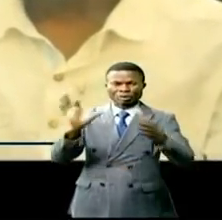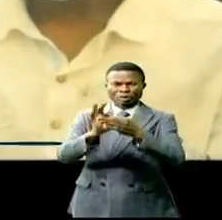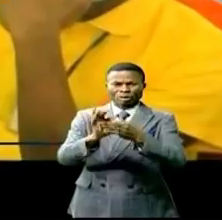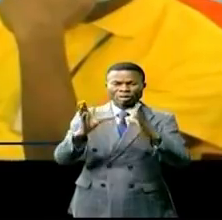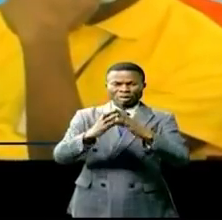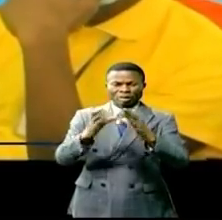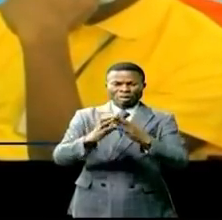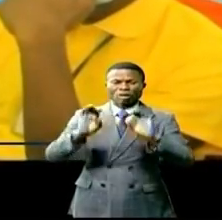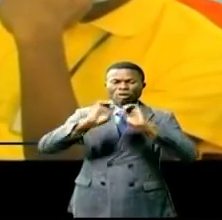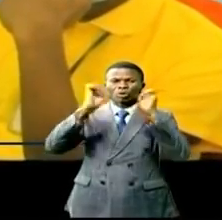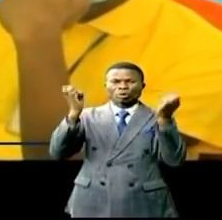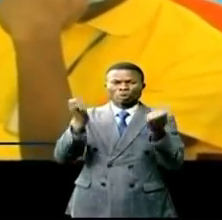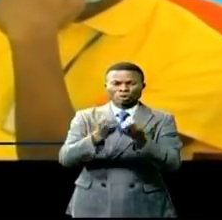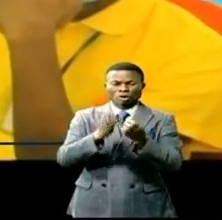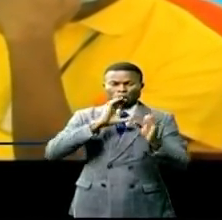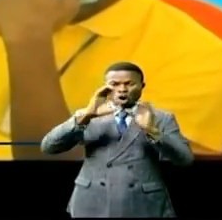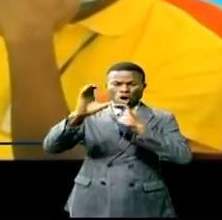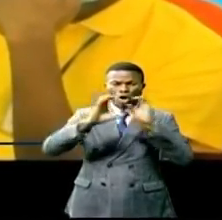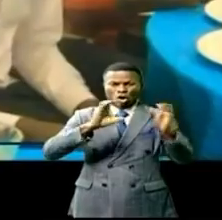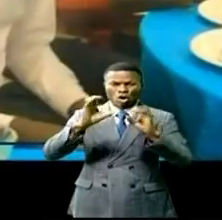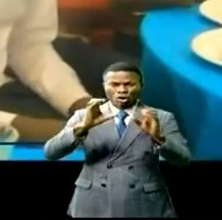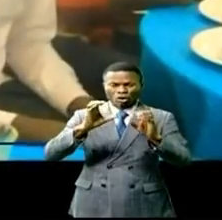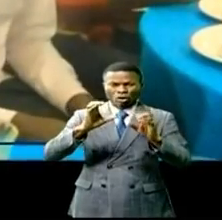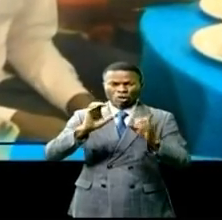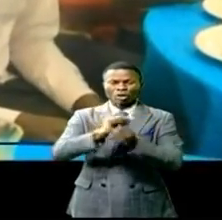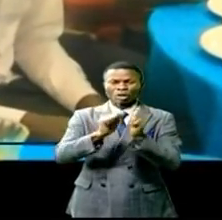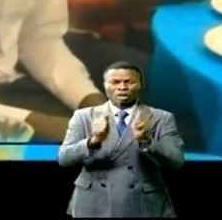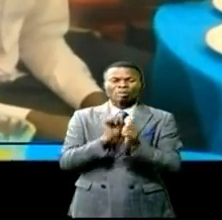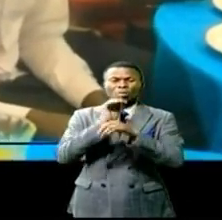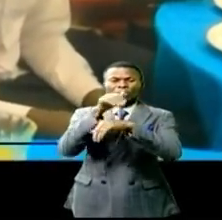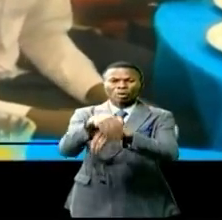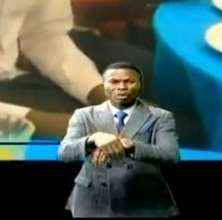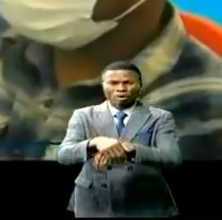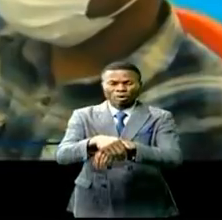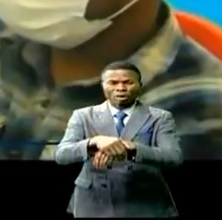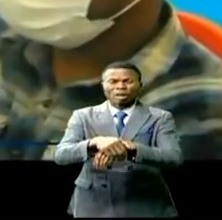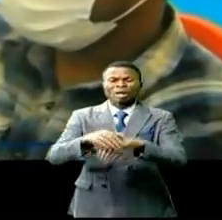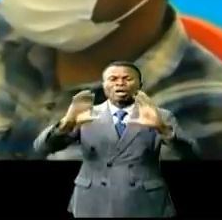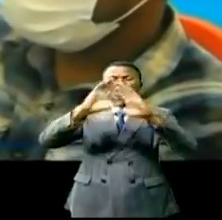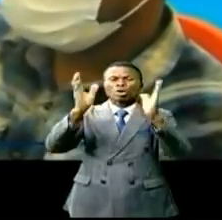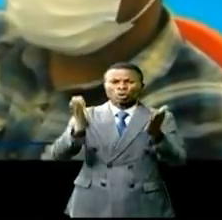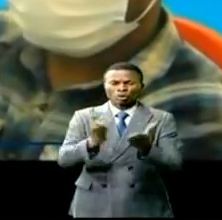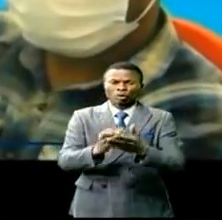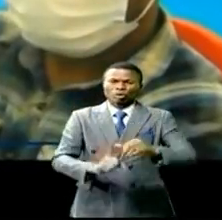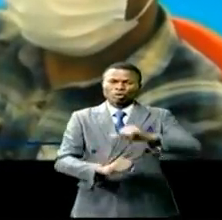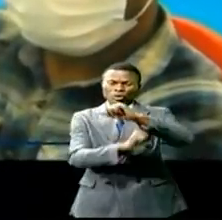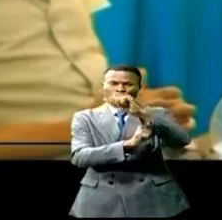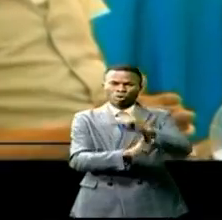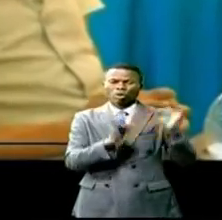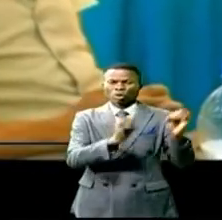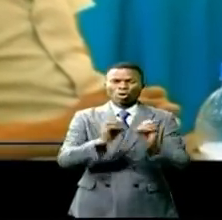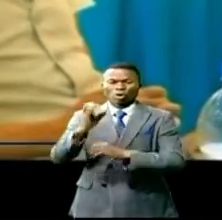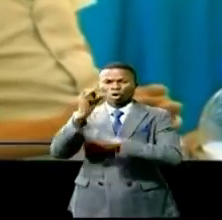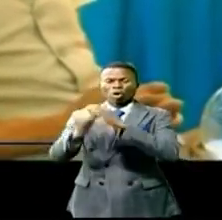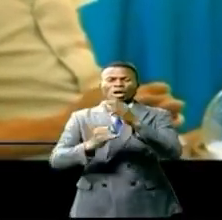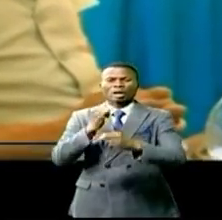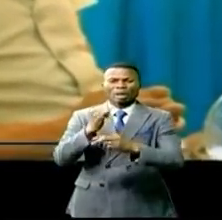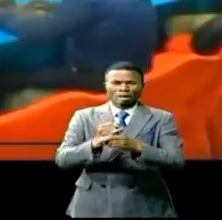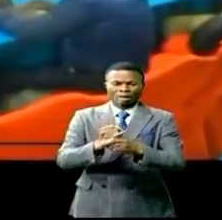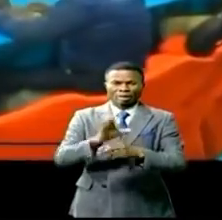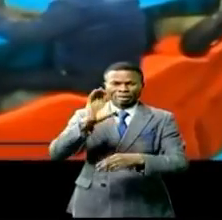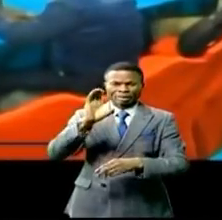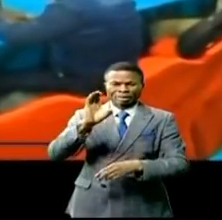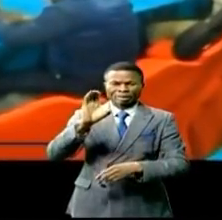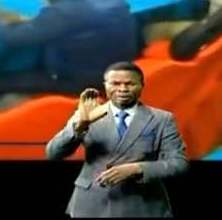avec l'équipe de communication des risques liés aux engagements communautaires avec l'appui de l'organisation internationale ses voeux